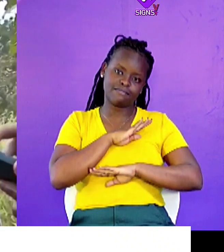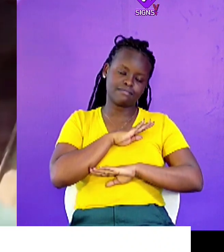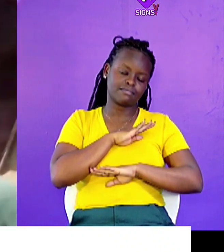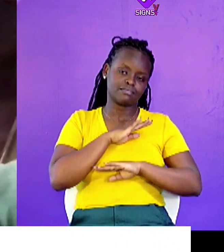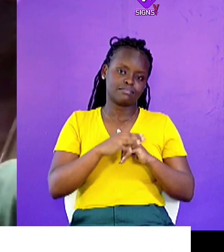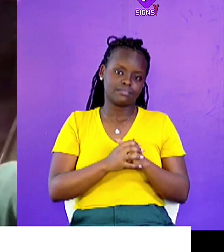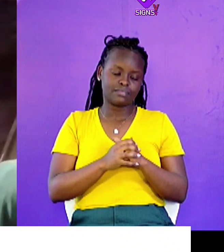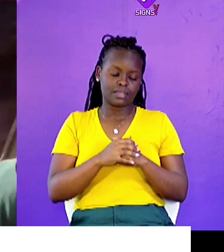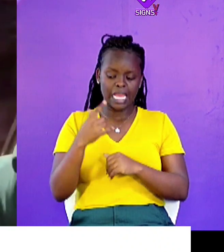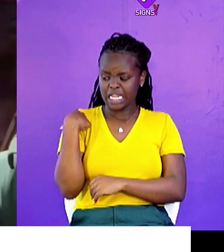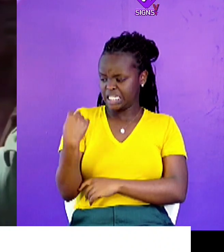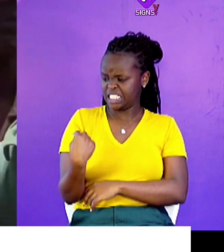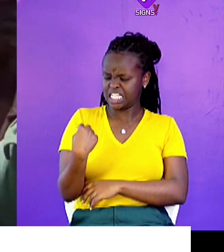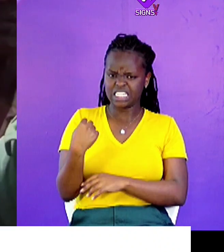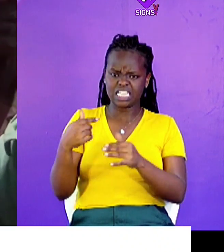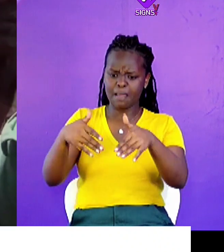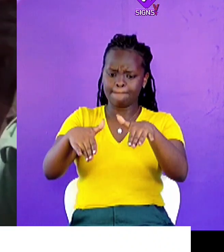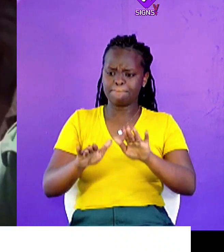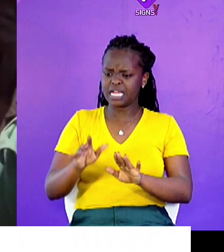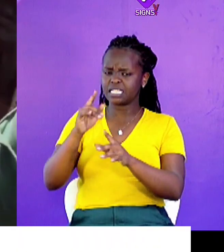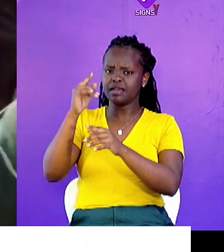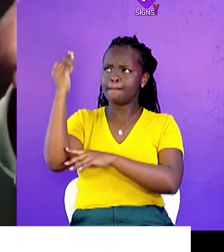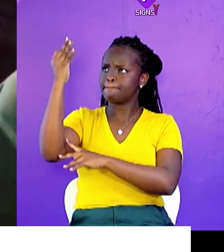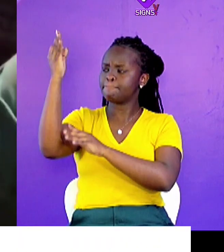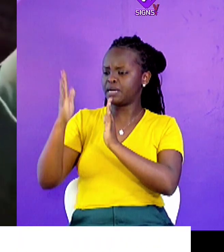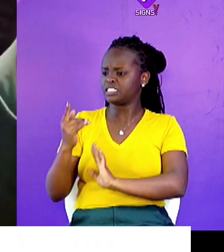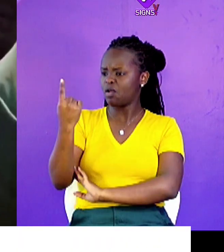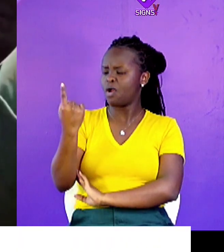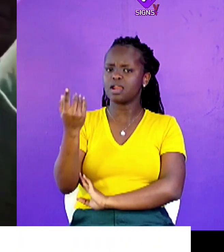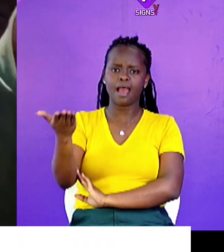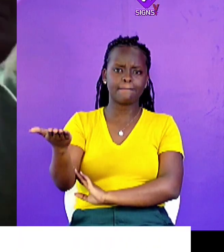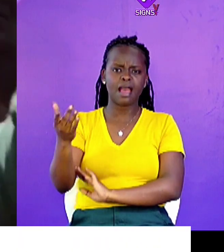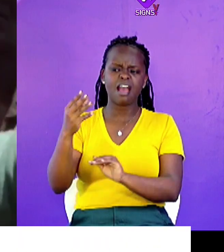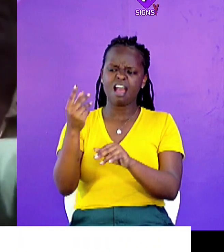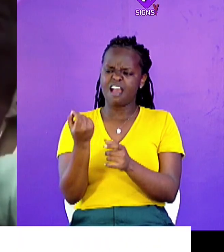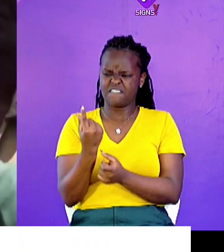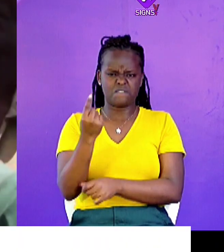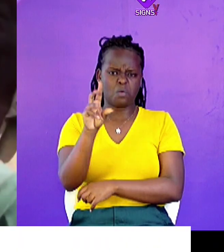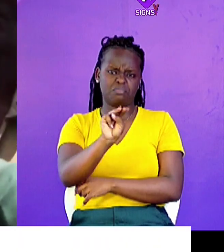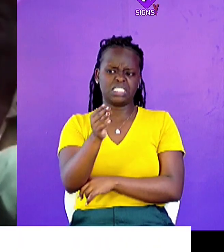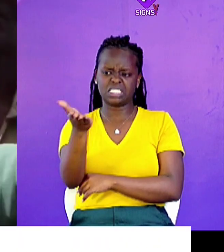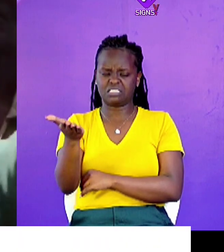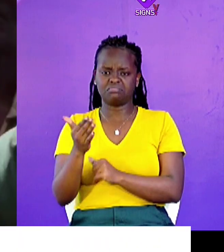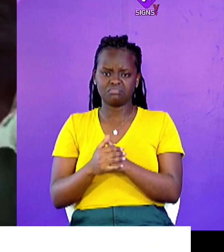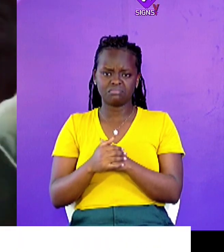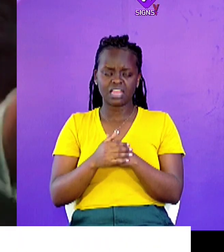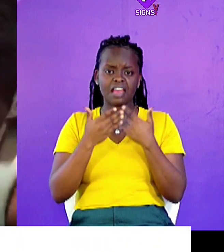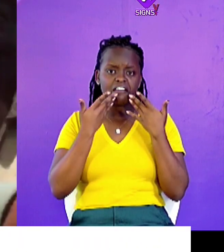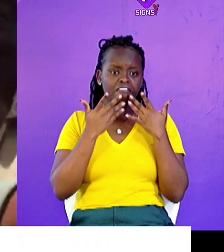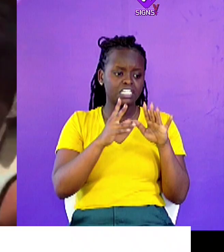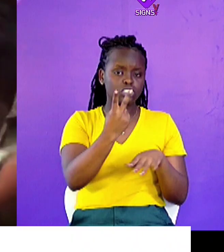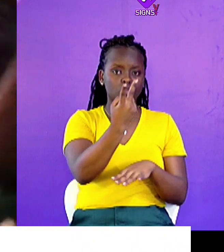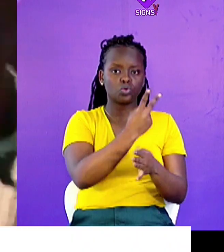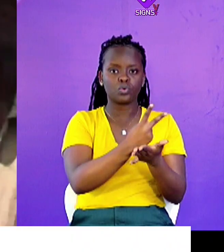bure. Juzi tulizika pasta moja hapa few meters kutoka hapa tuko. Hata hakumaliza wiki